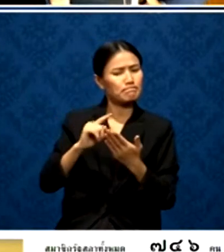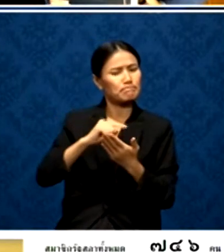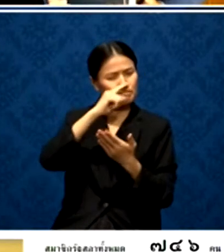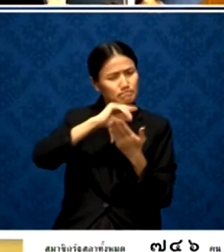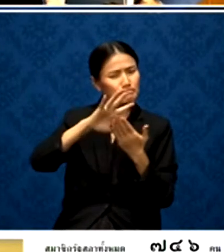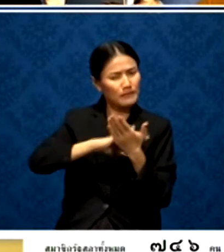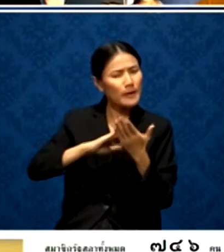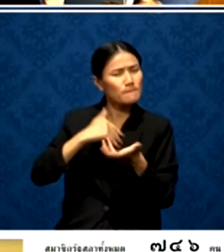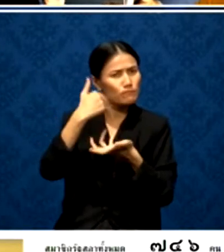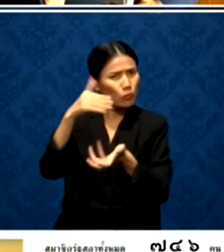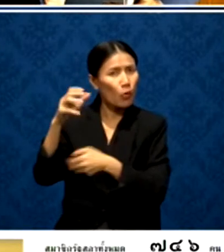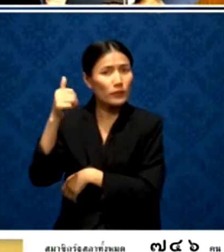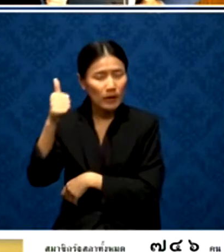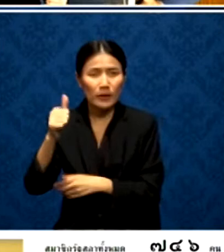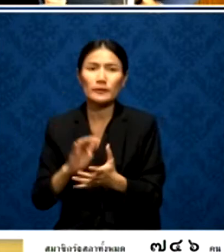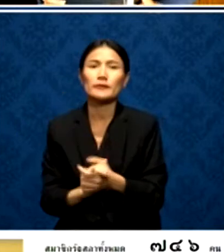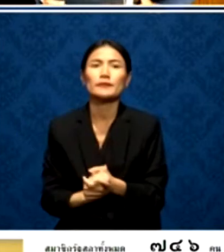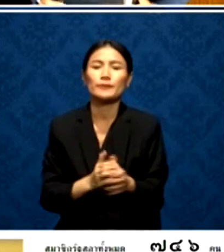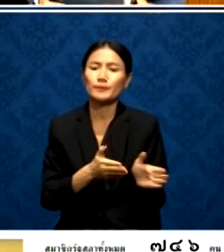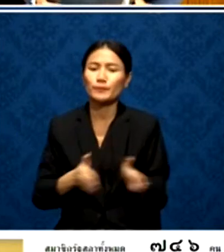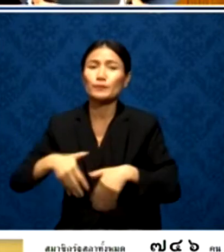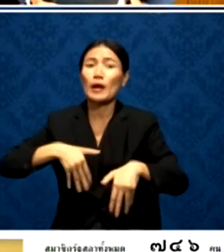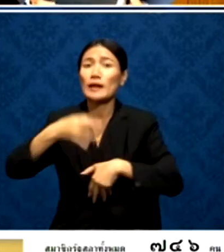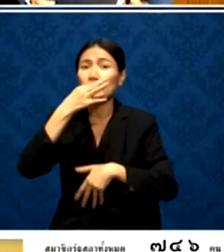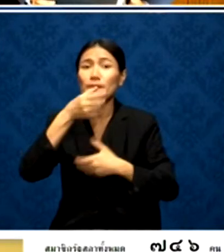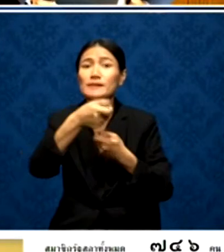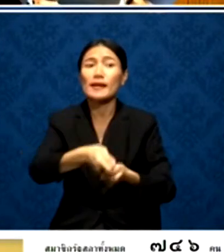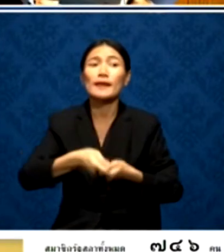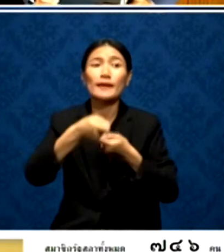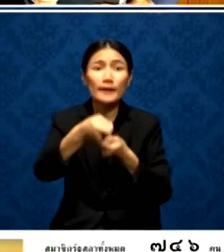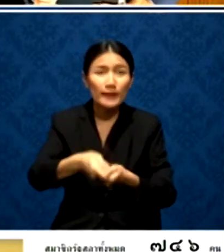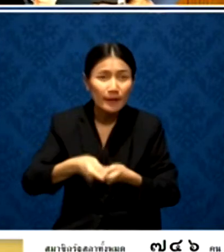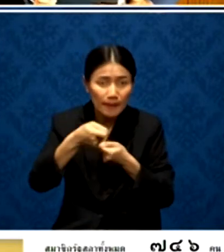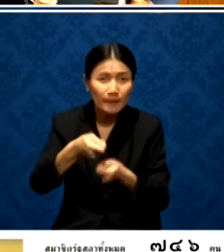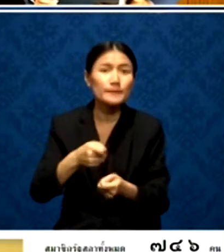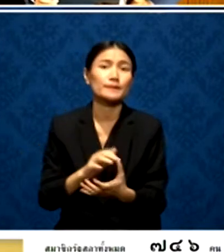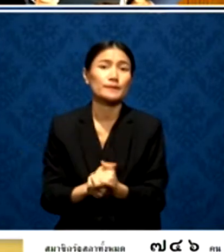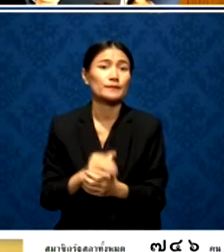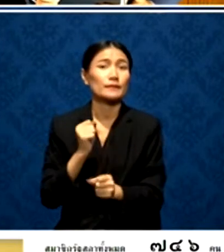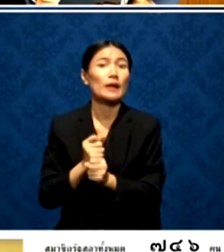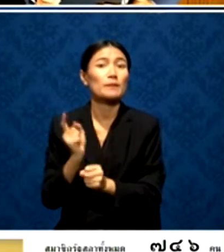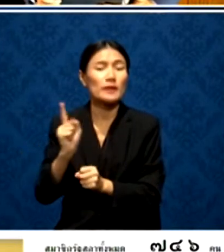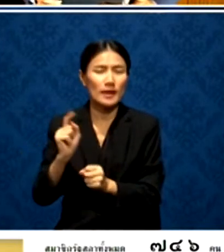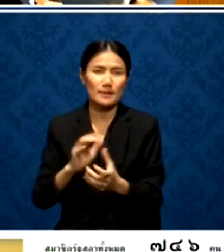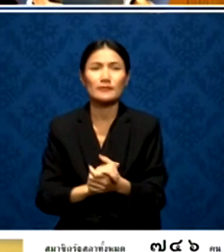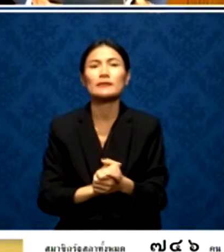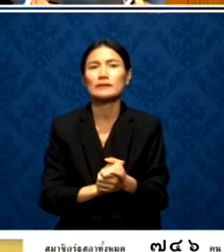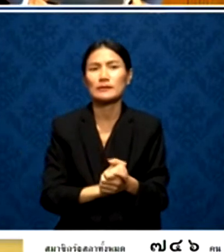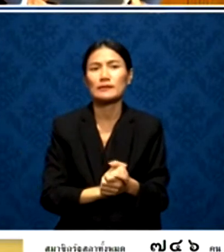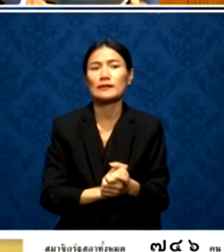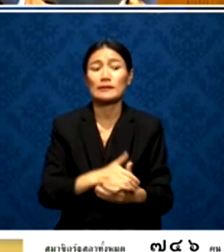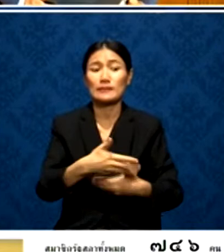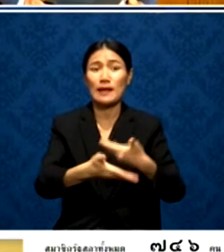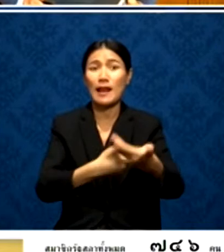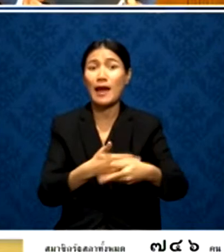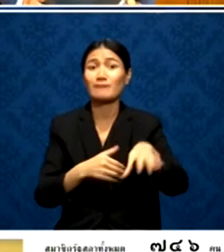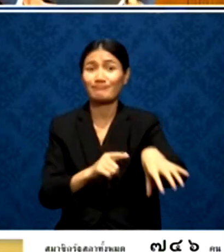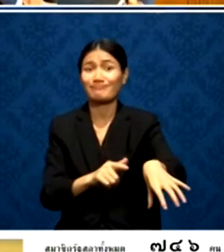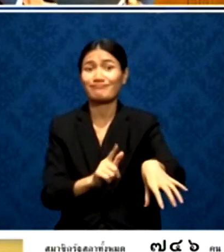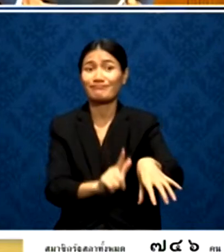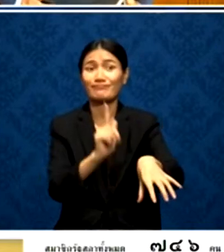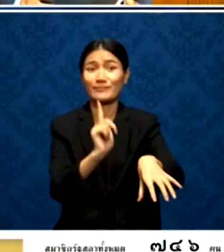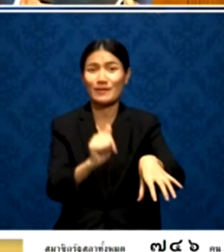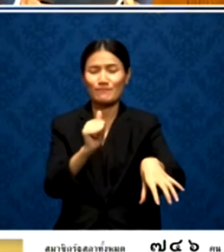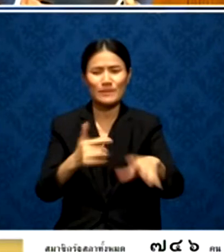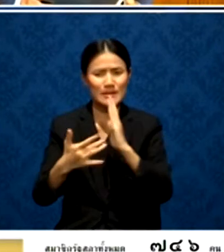ตรรัฐบาลจะสร้างรายได้ในภาคเกษตรโดยการใช้หลักการตลาดนำนวัตกรรมเสริมเพิ่มราย